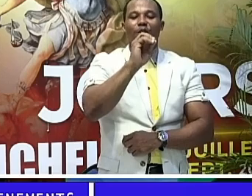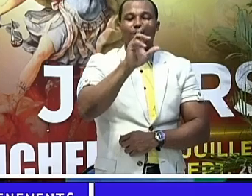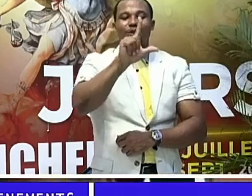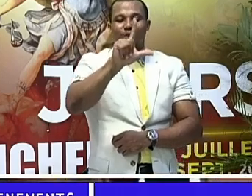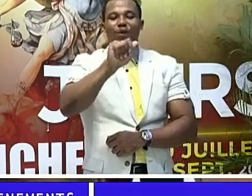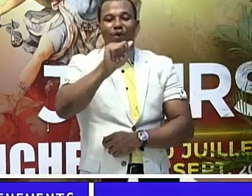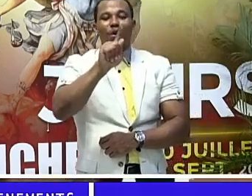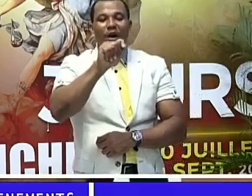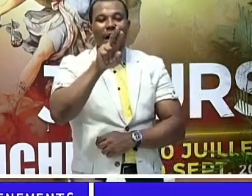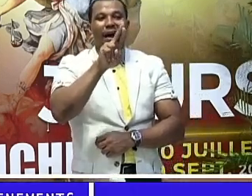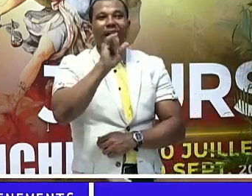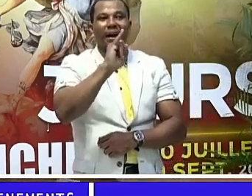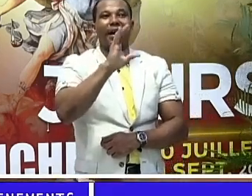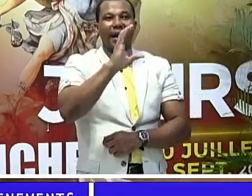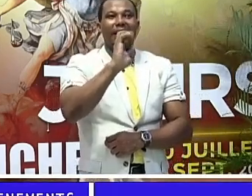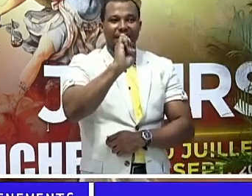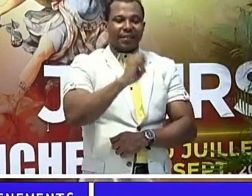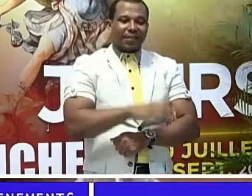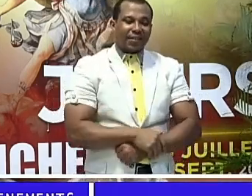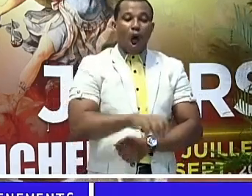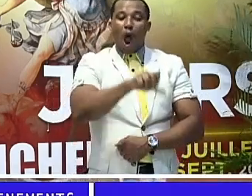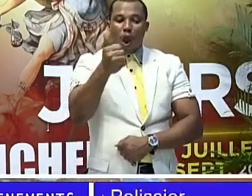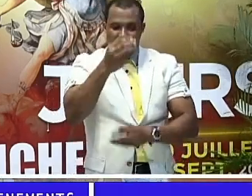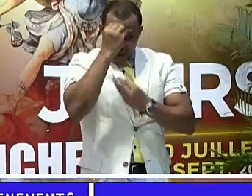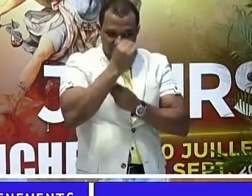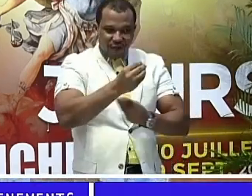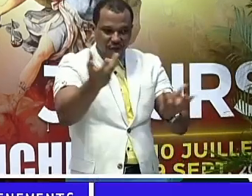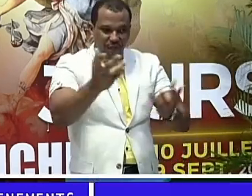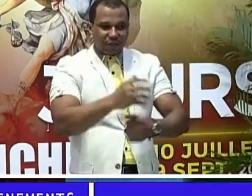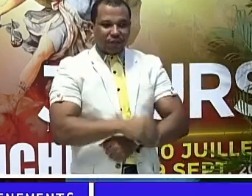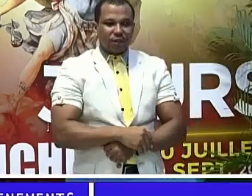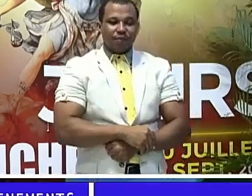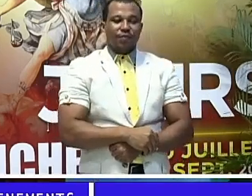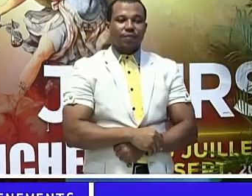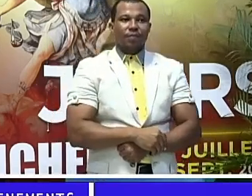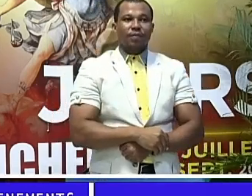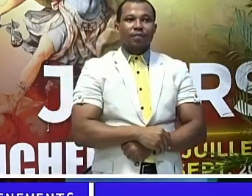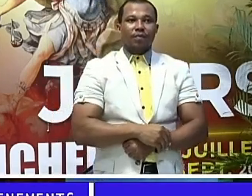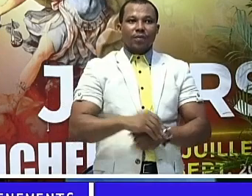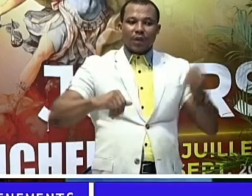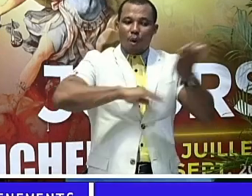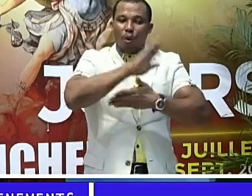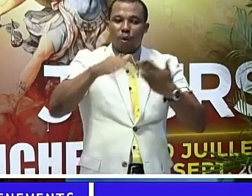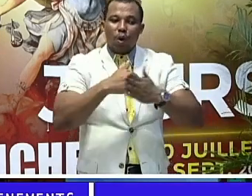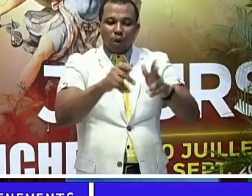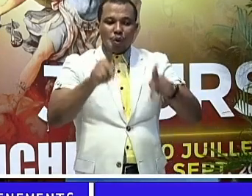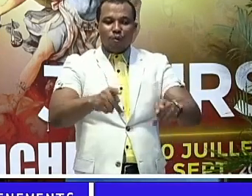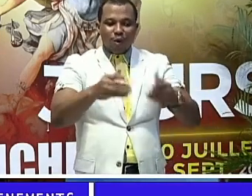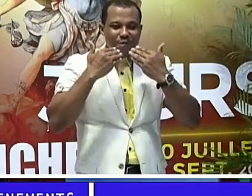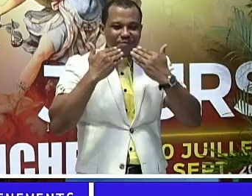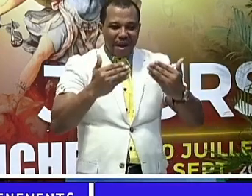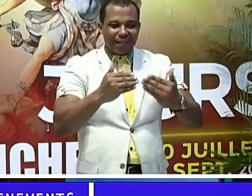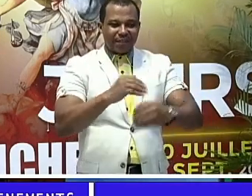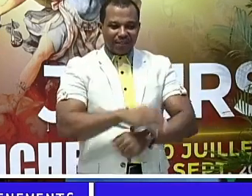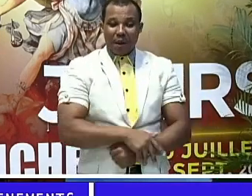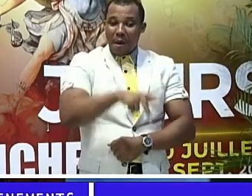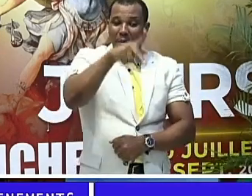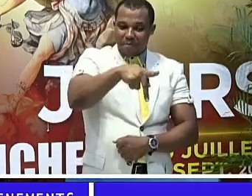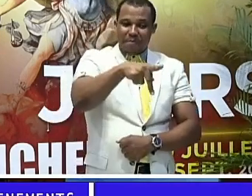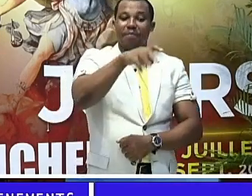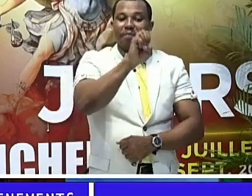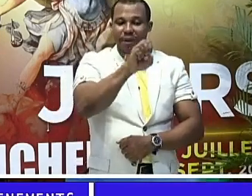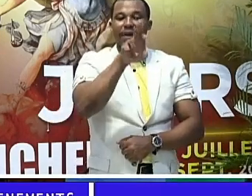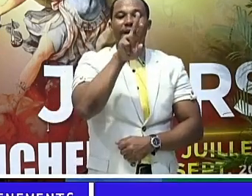matin. L'autre information, Frère Maxime, nous dit tout le monde merci. Il y a un bel pèlerinage. Bel bagaille. Quand nous